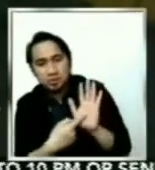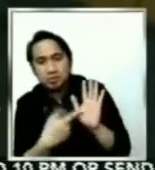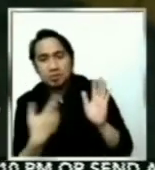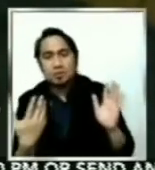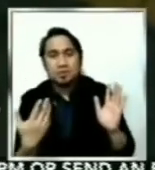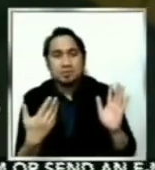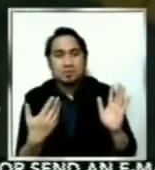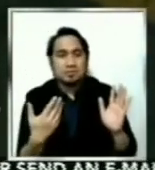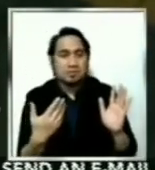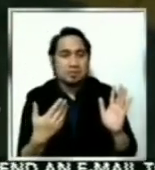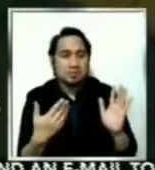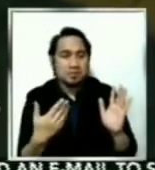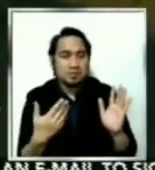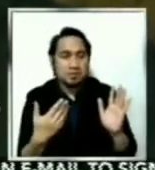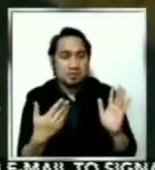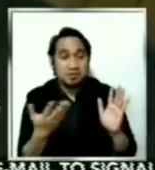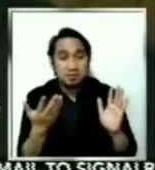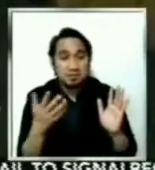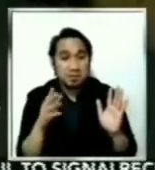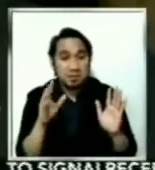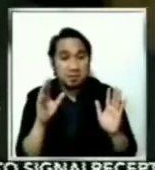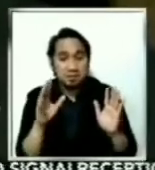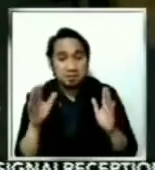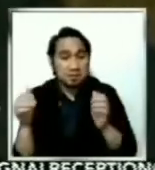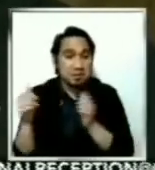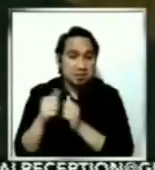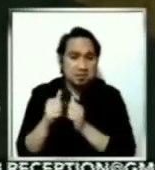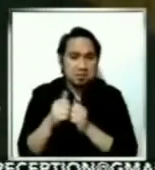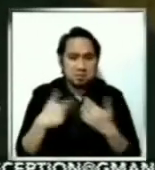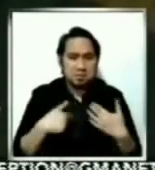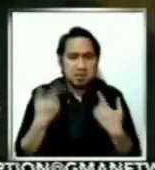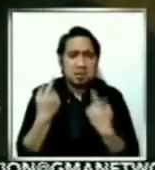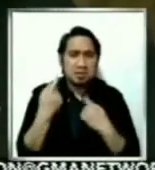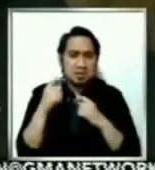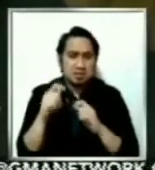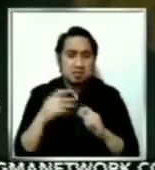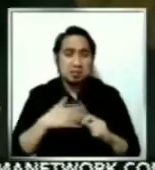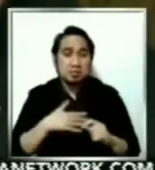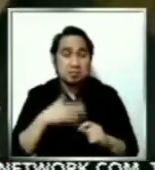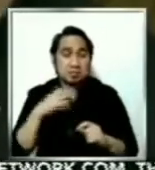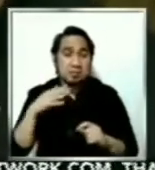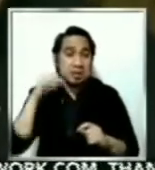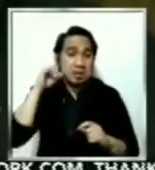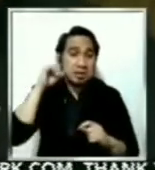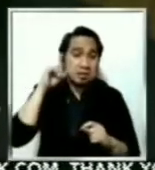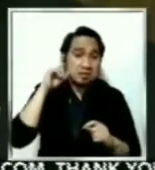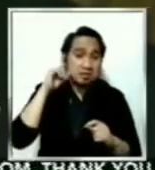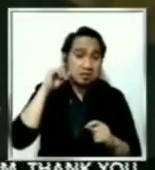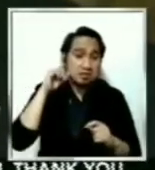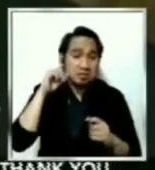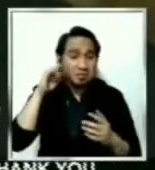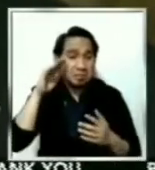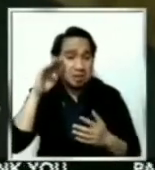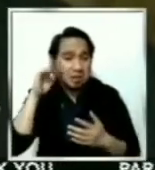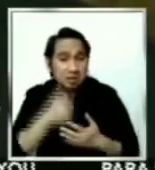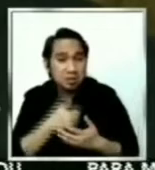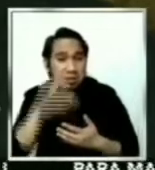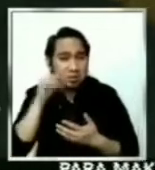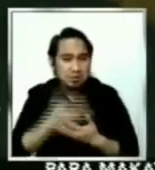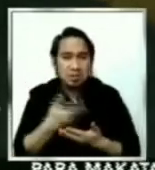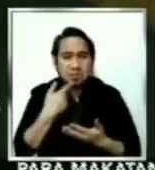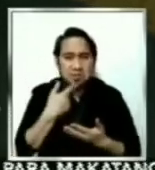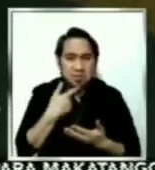short, since I really trust my daughter. So, asi ko, basta enjoy ka te ha. Enjoy lang na. So,